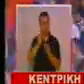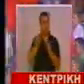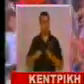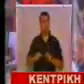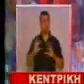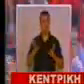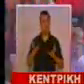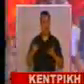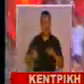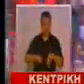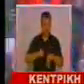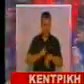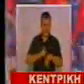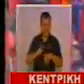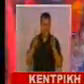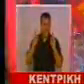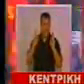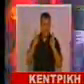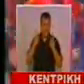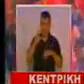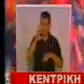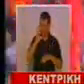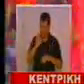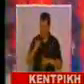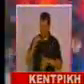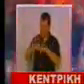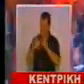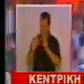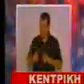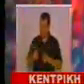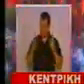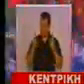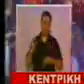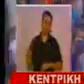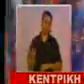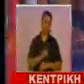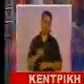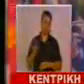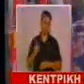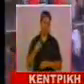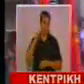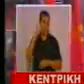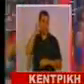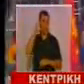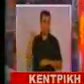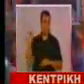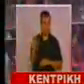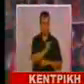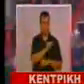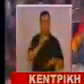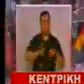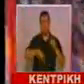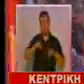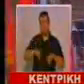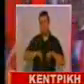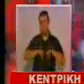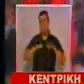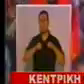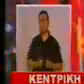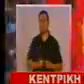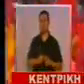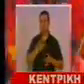ελπίδας δεν αντιστοιχεί πάντα στις πραγματικές εξελίξεις. Και να θυμίσουμε ακόμα ότι η απογοήτευση από τα μεγάλα